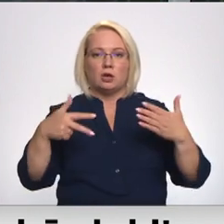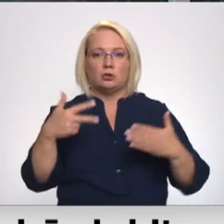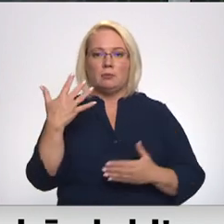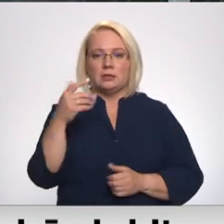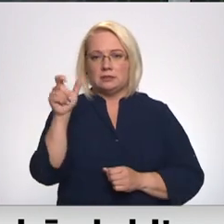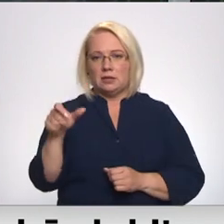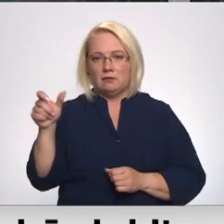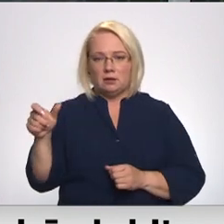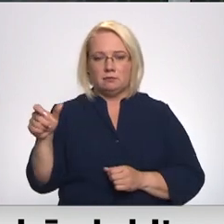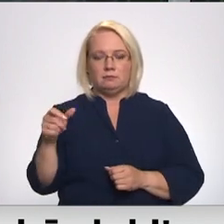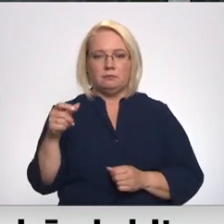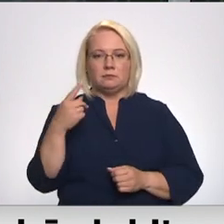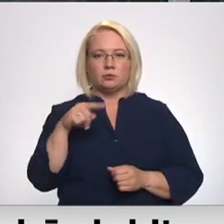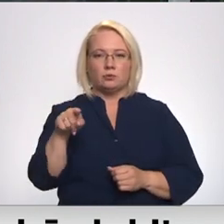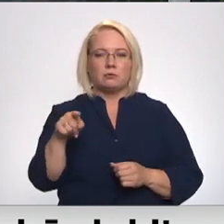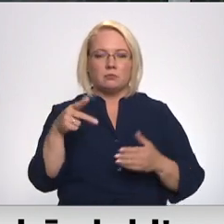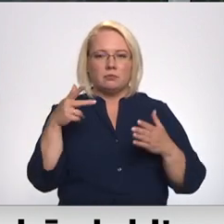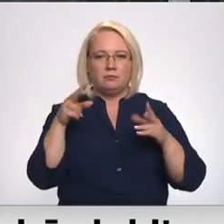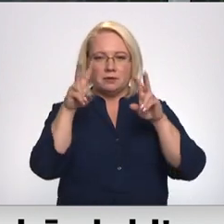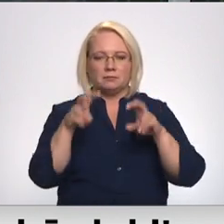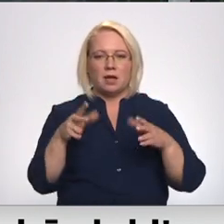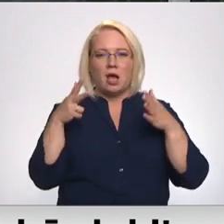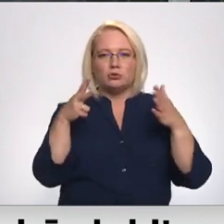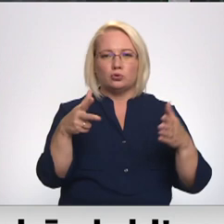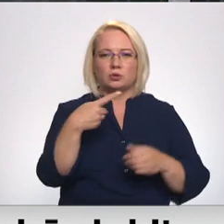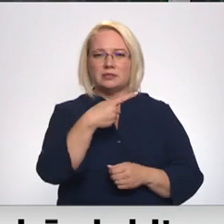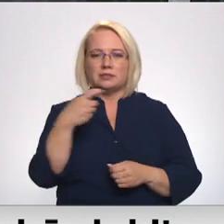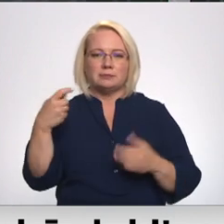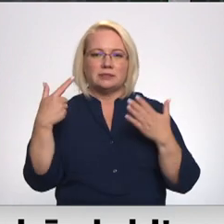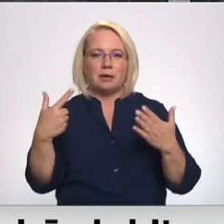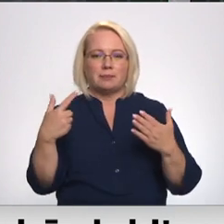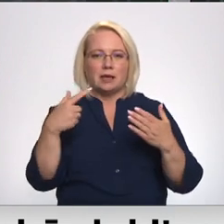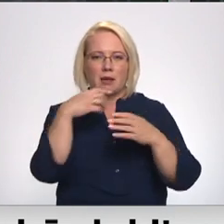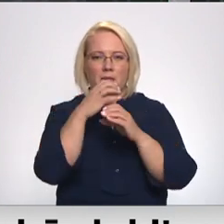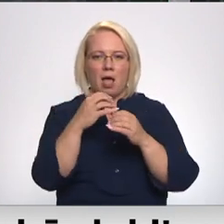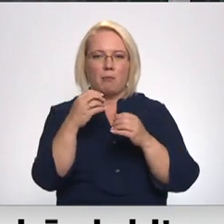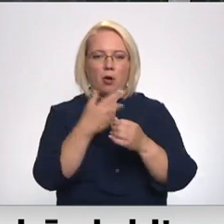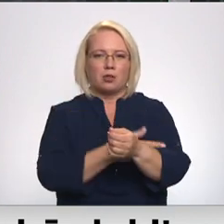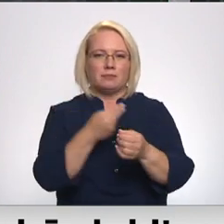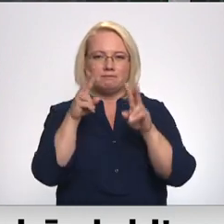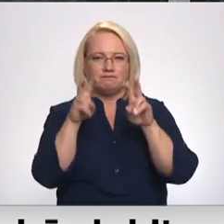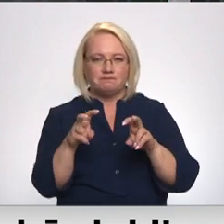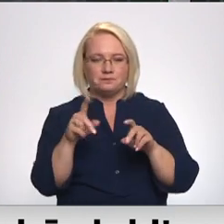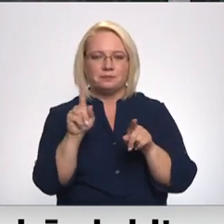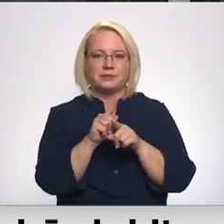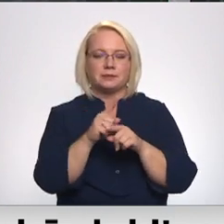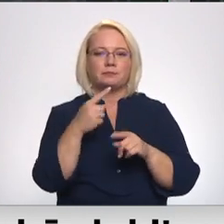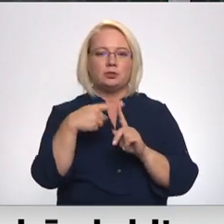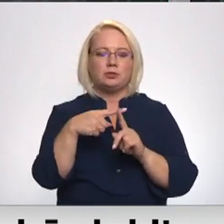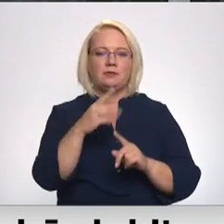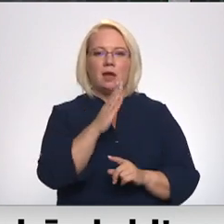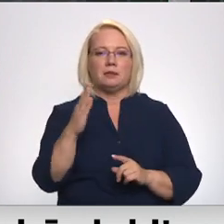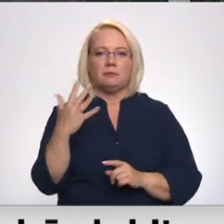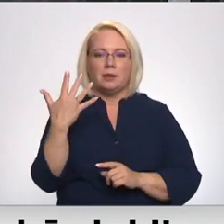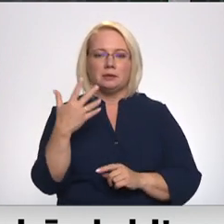1685 cilvēkiem. No veiktajiem 8107 laboratorijas testiem pozitīvs bija katrs piektais. Saņemta ziņas